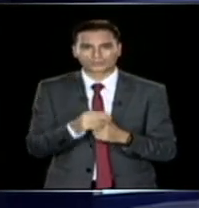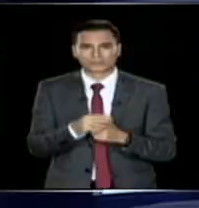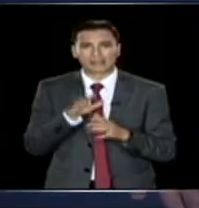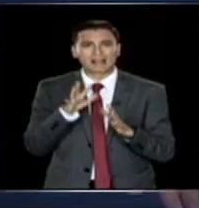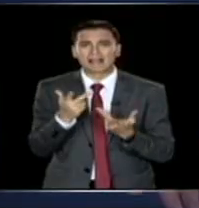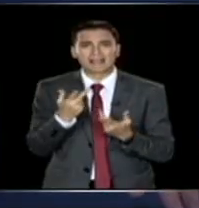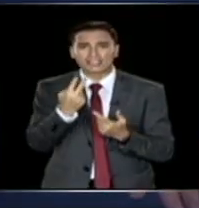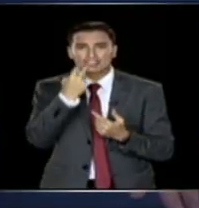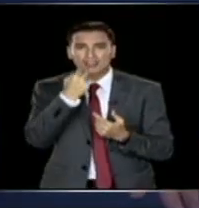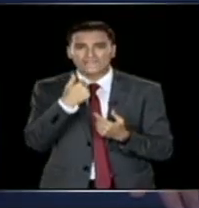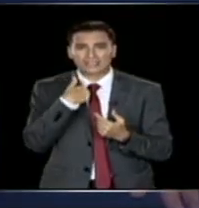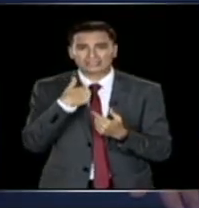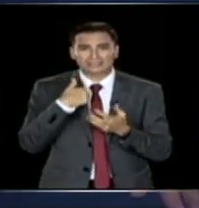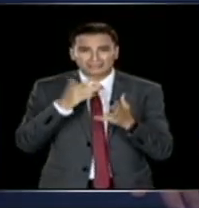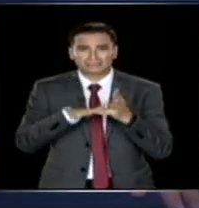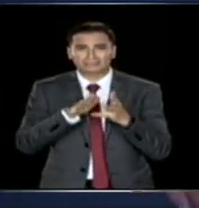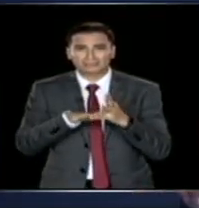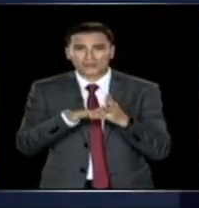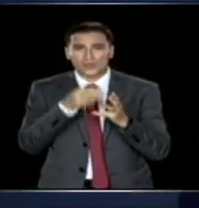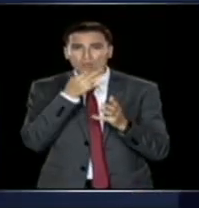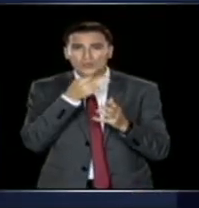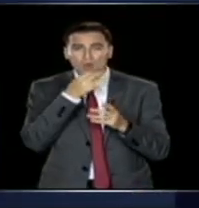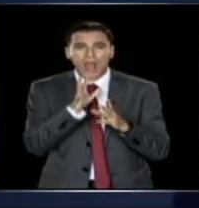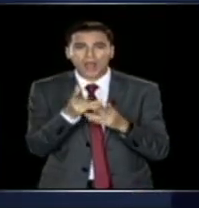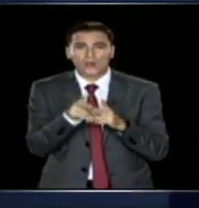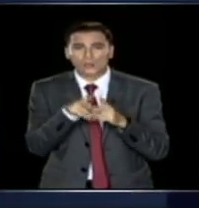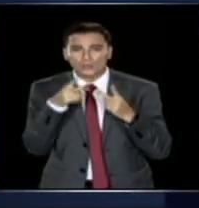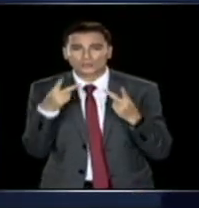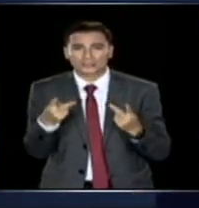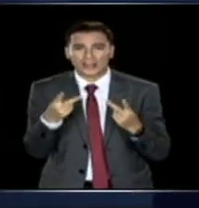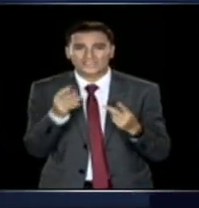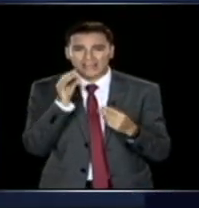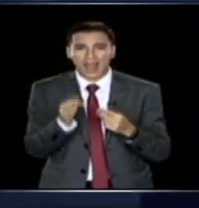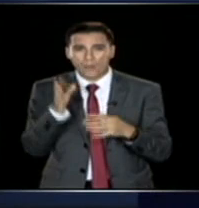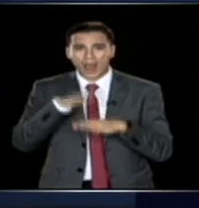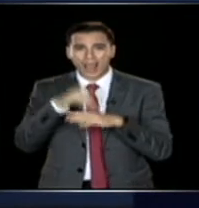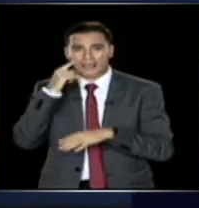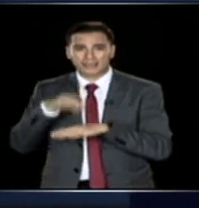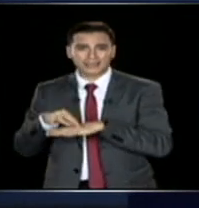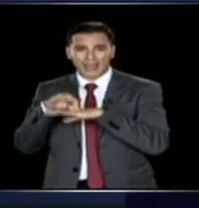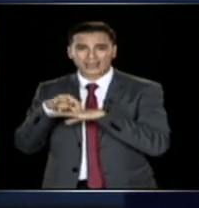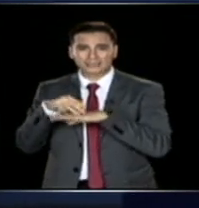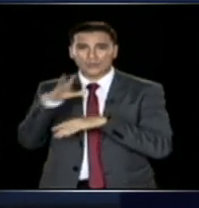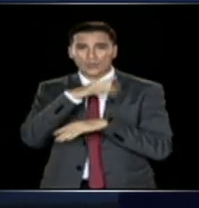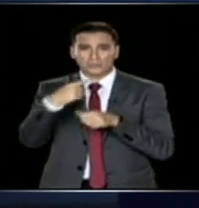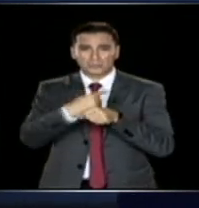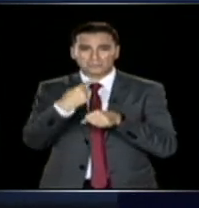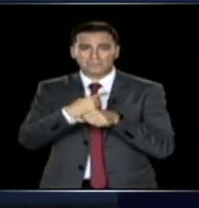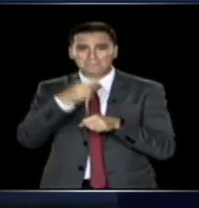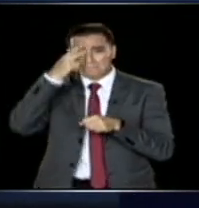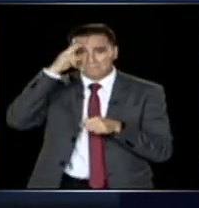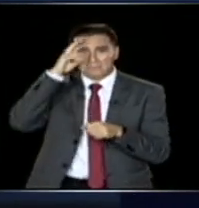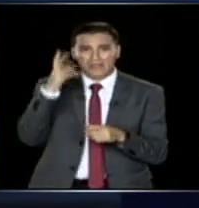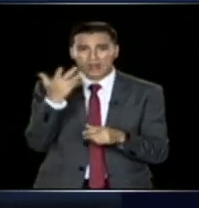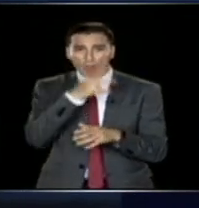كده؟ هو الدرجات دي شايفيننا مختلفين قوي عنهم؟ هما حكموا عليا منين؟